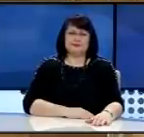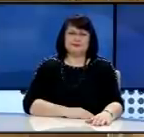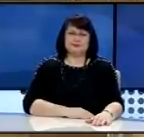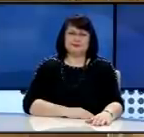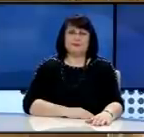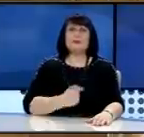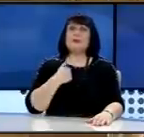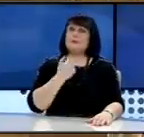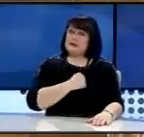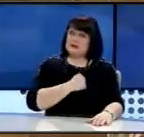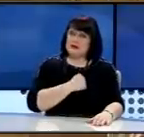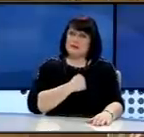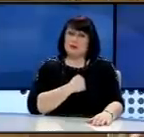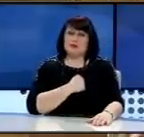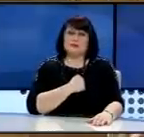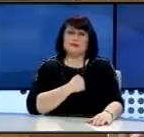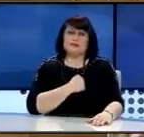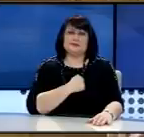Και πιστεύω ότι